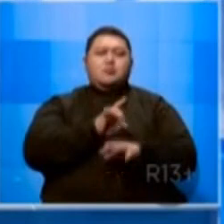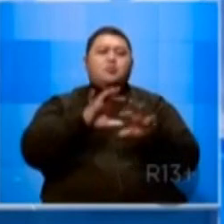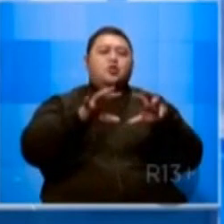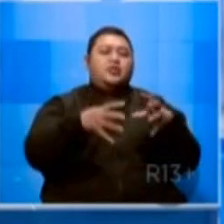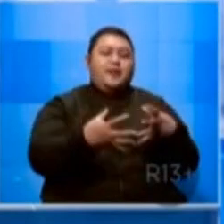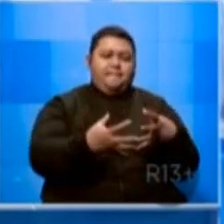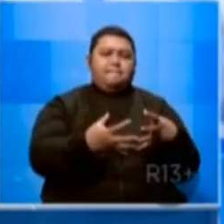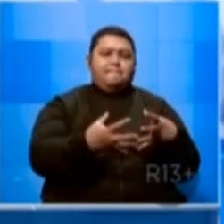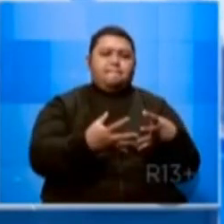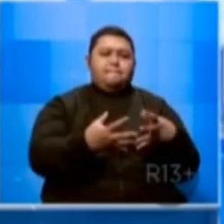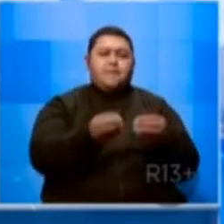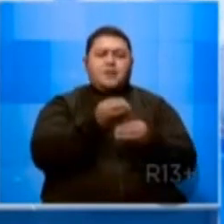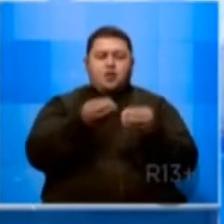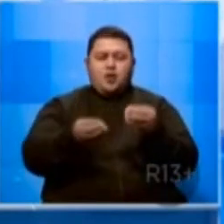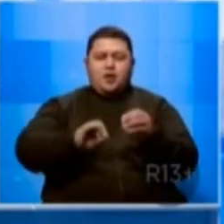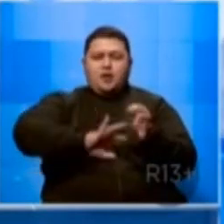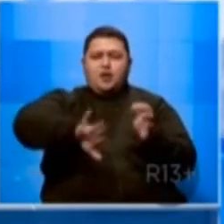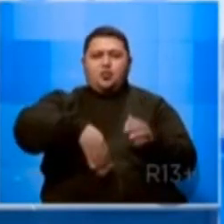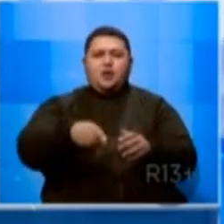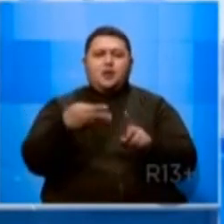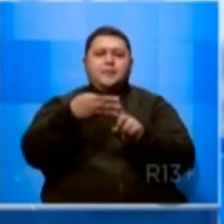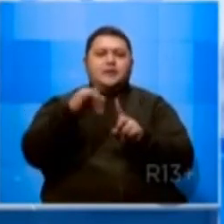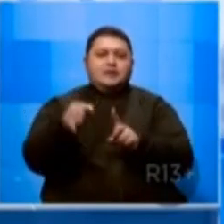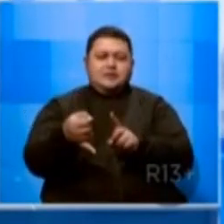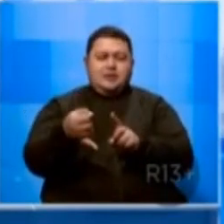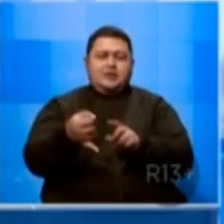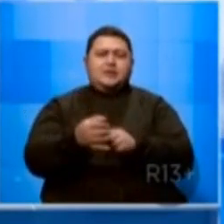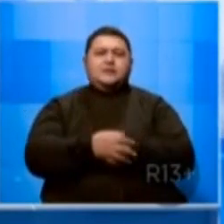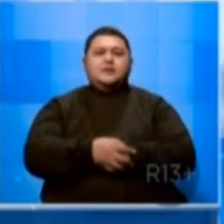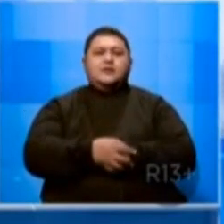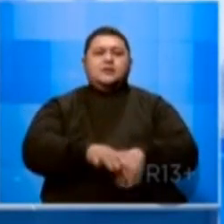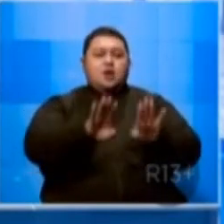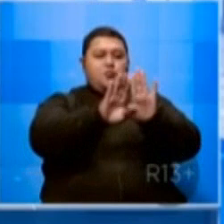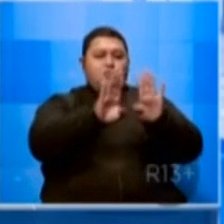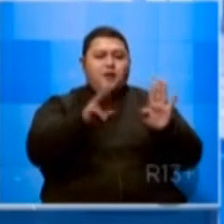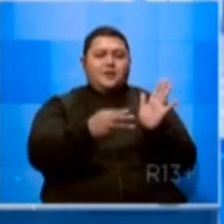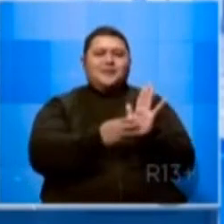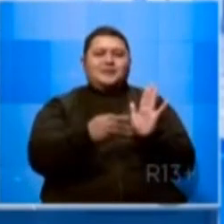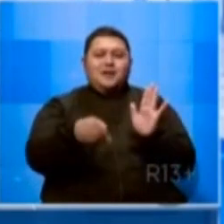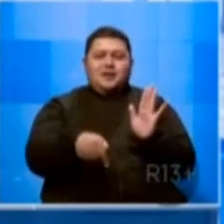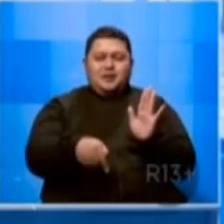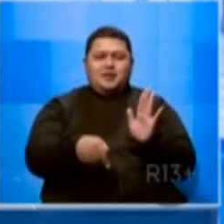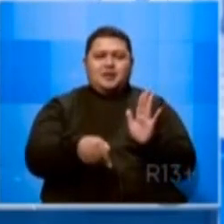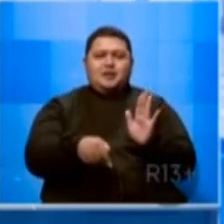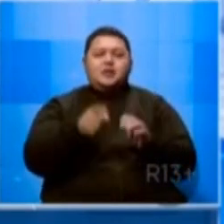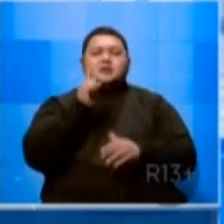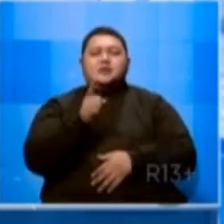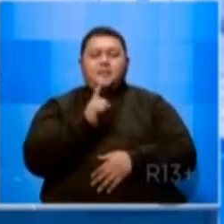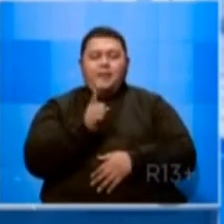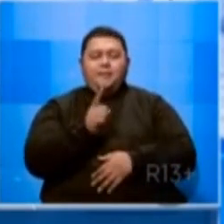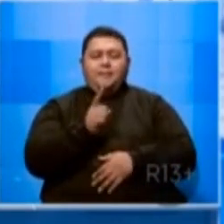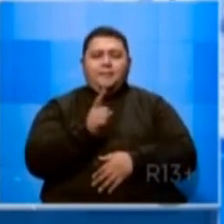kami penasihat hukum dari keluarga almarhum beasiswa terbukanya perkara ini adalah karena